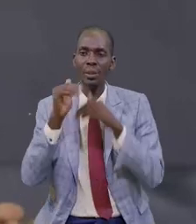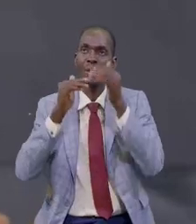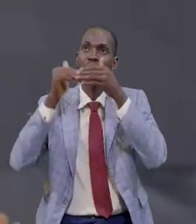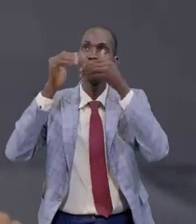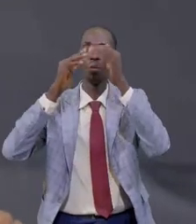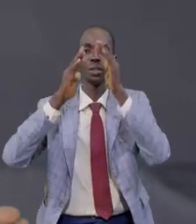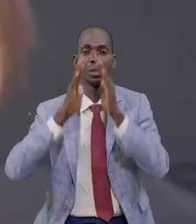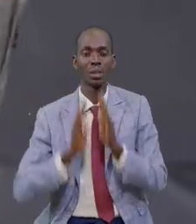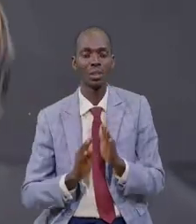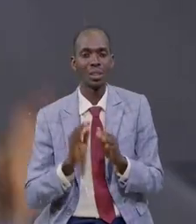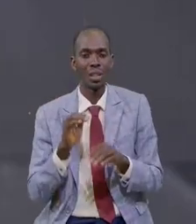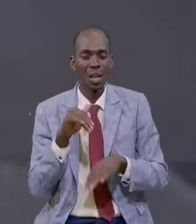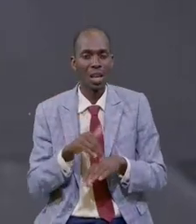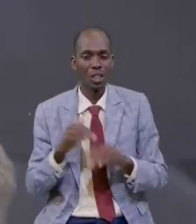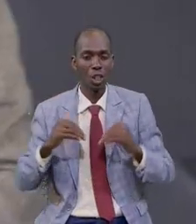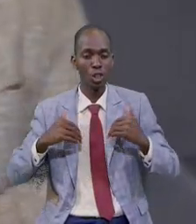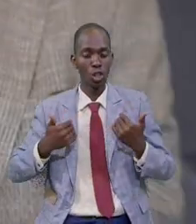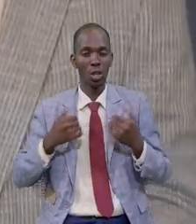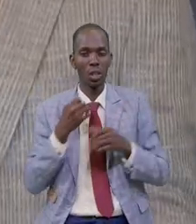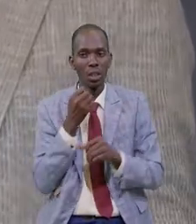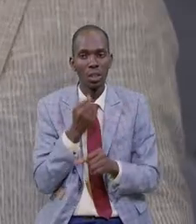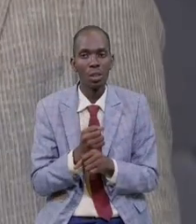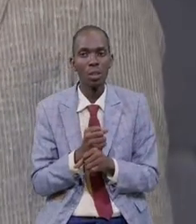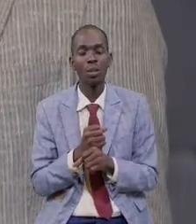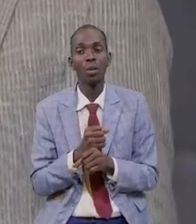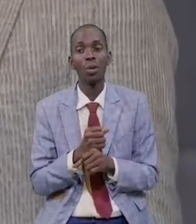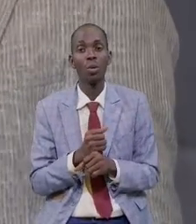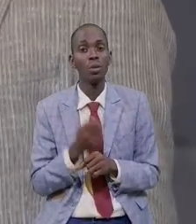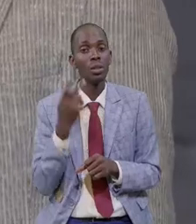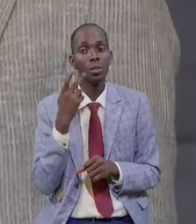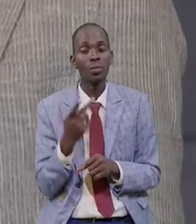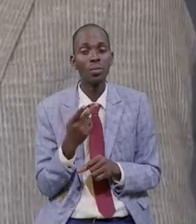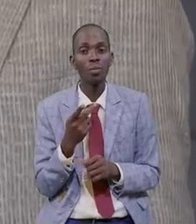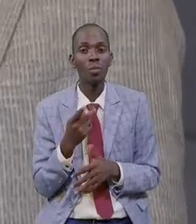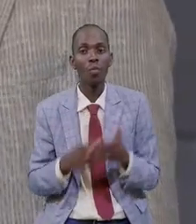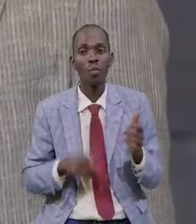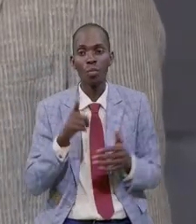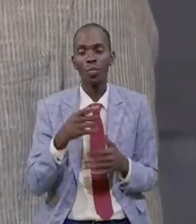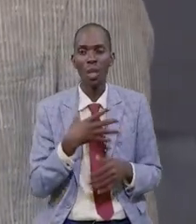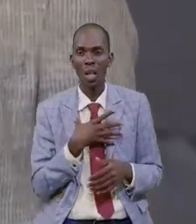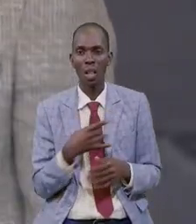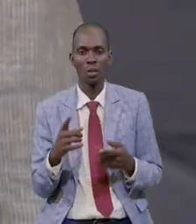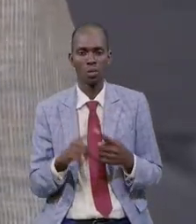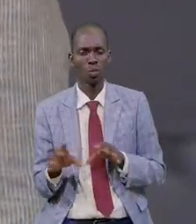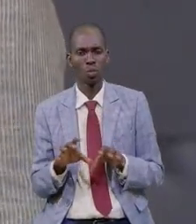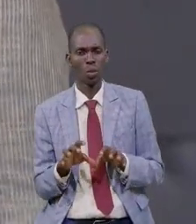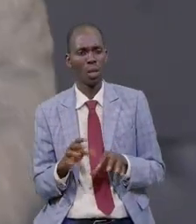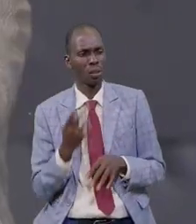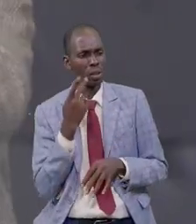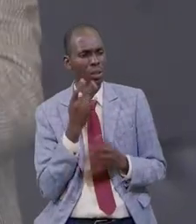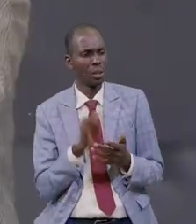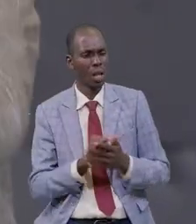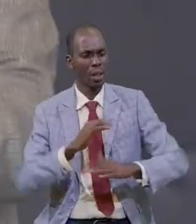bâtisseur très tôt dans la vie ce que tu fait quand tu vois quelque chose cette table regarde la